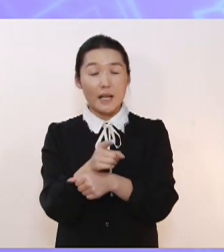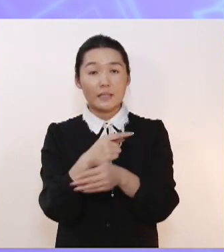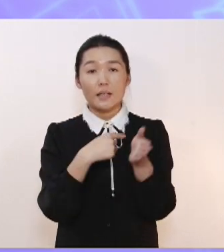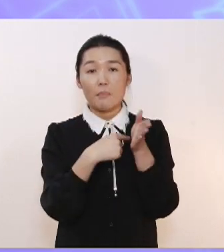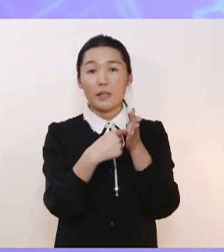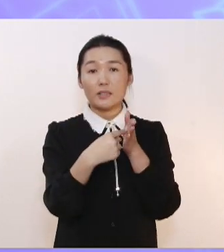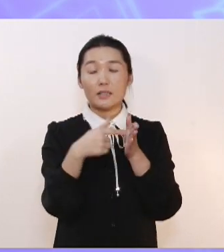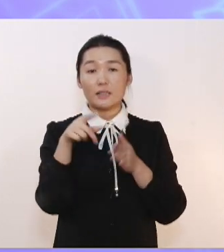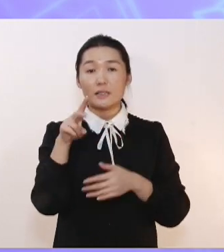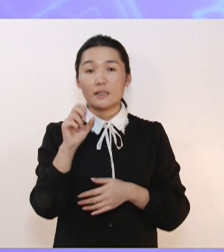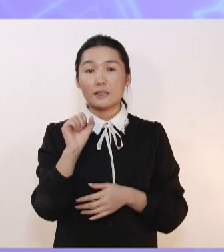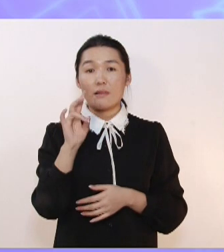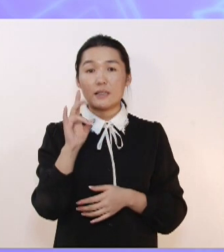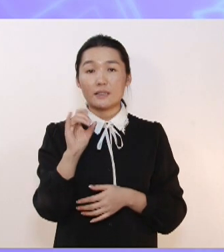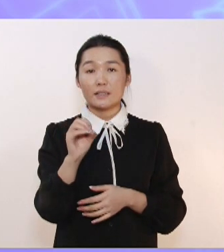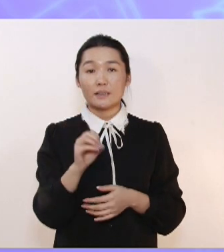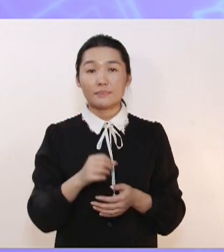Подчеркните гласные.